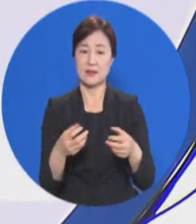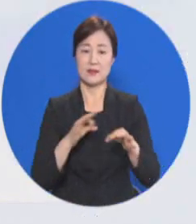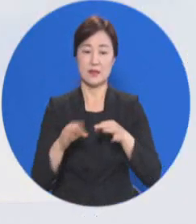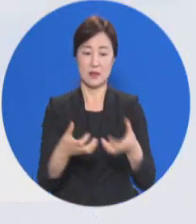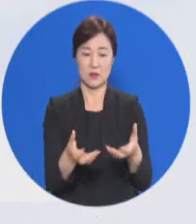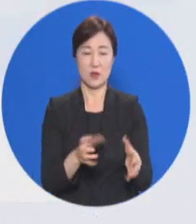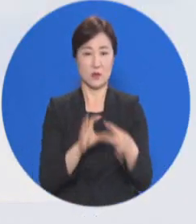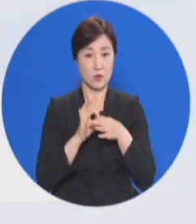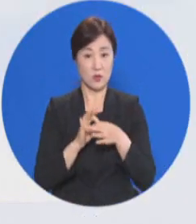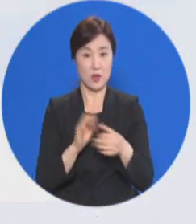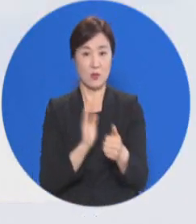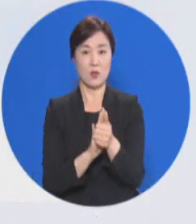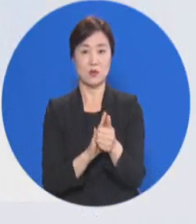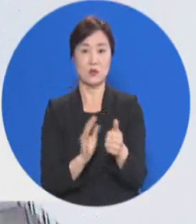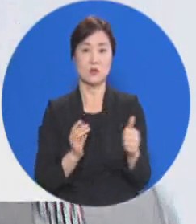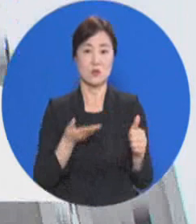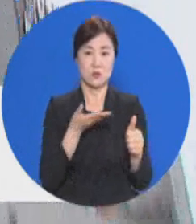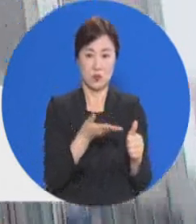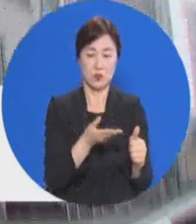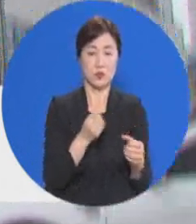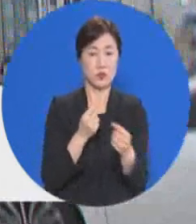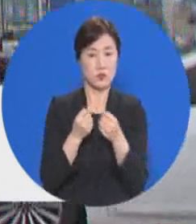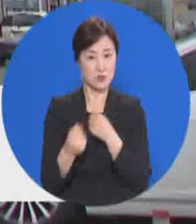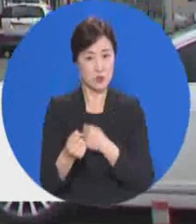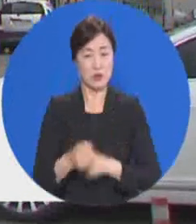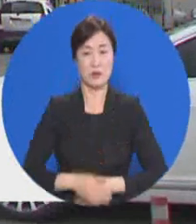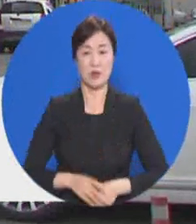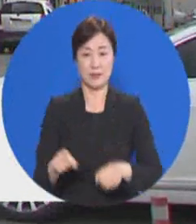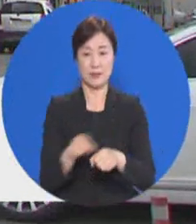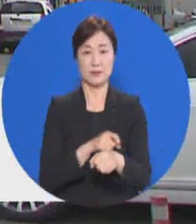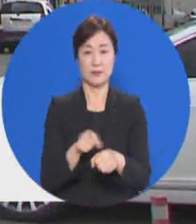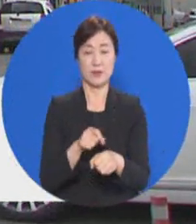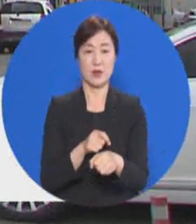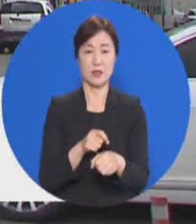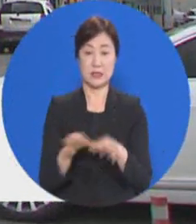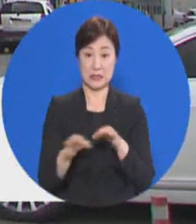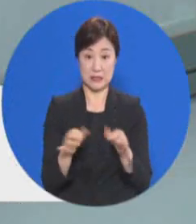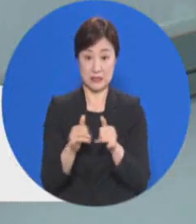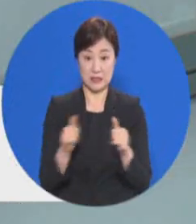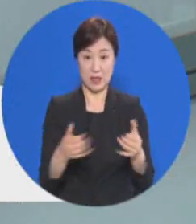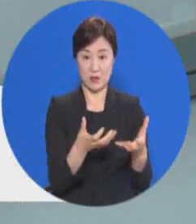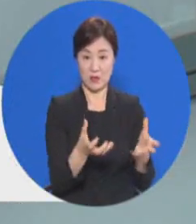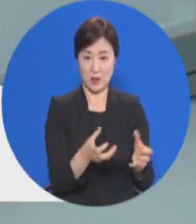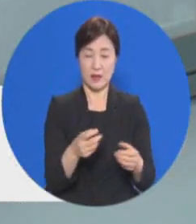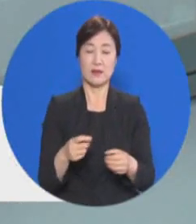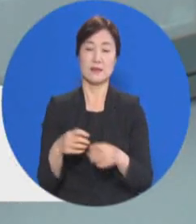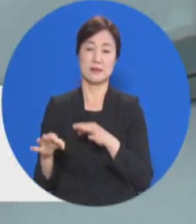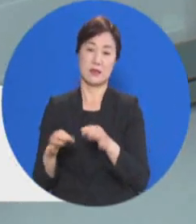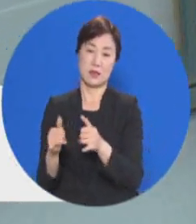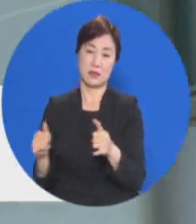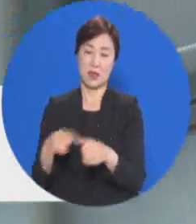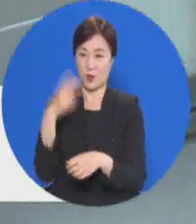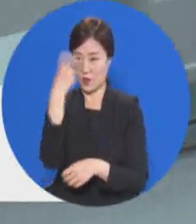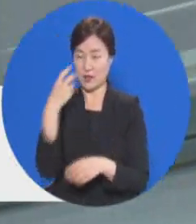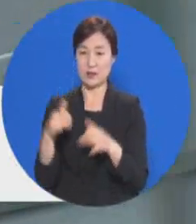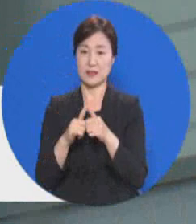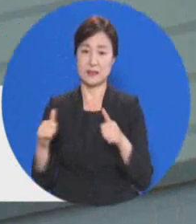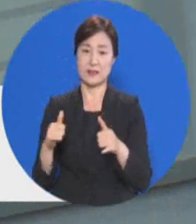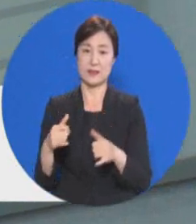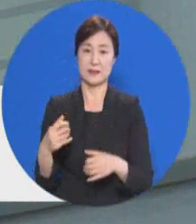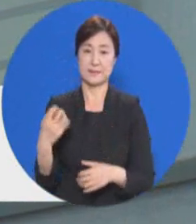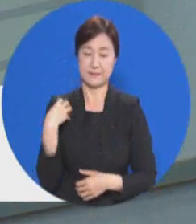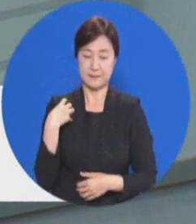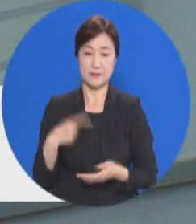통해 보조금 신청이 완료된 건 맞지만 특화시장이 상인회가 아닌 시장 관리자 자격으로 신청했다면